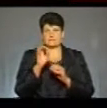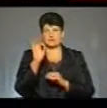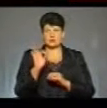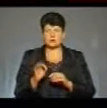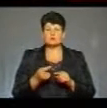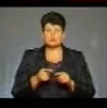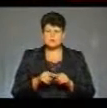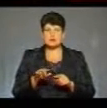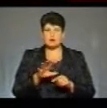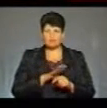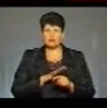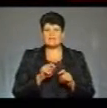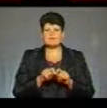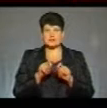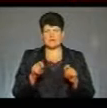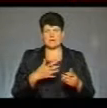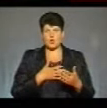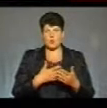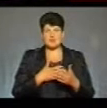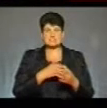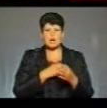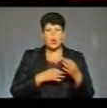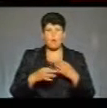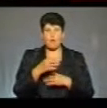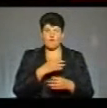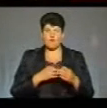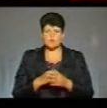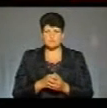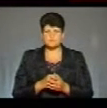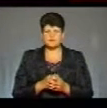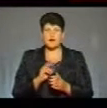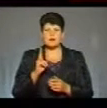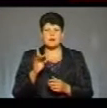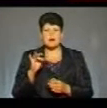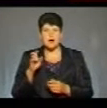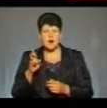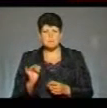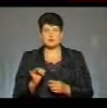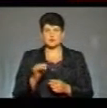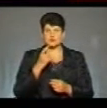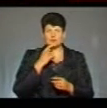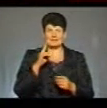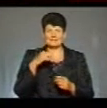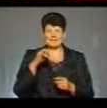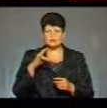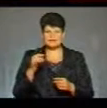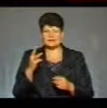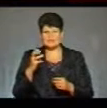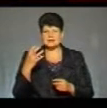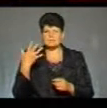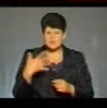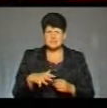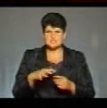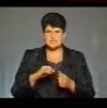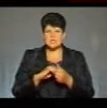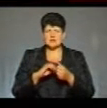на відкритих громадських обговореннях. Краби, молюски, зуби динозаврів. Загалом близько 350